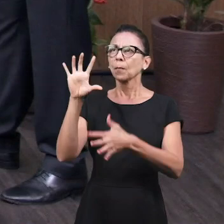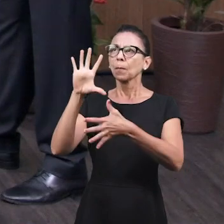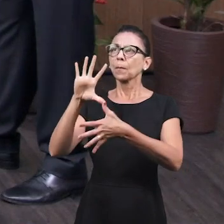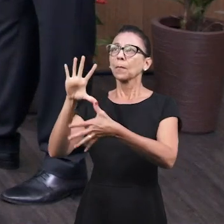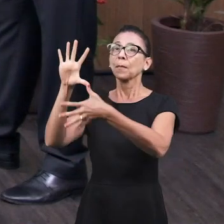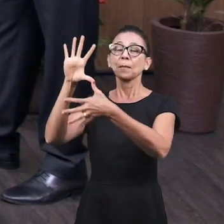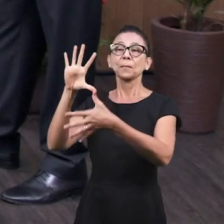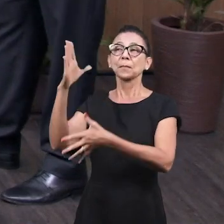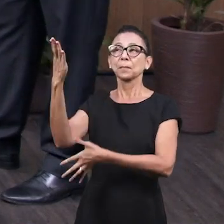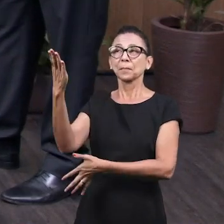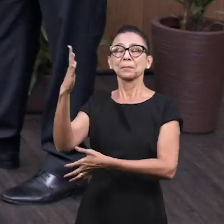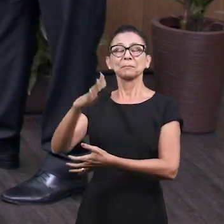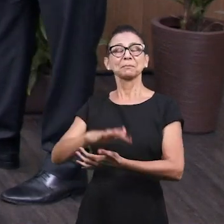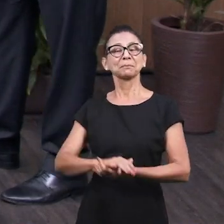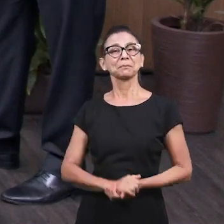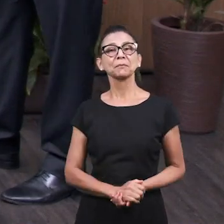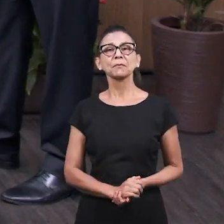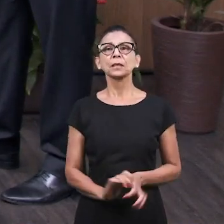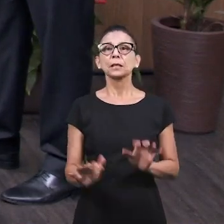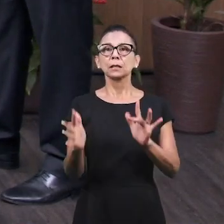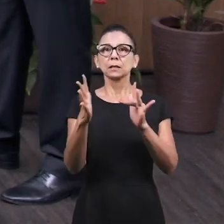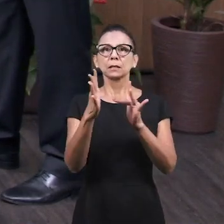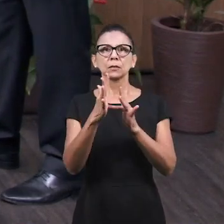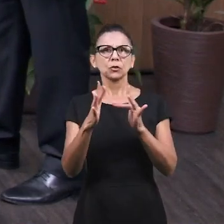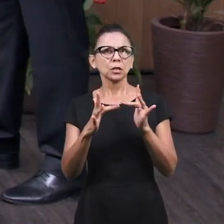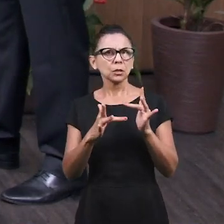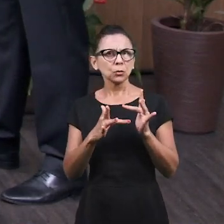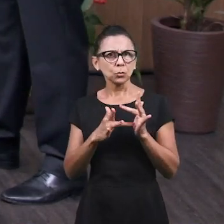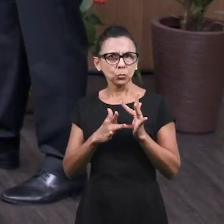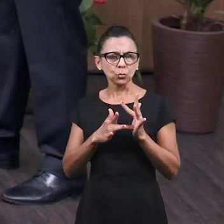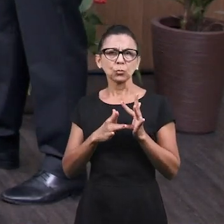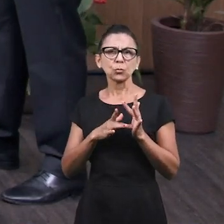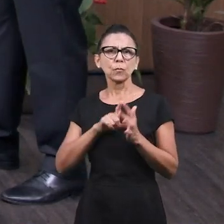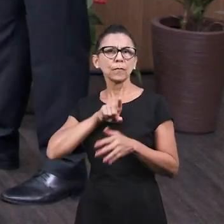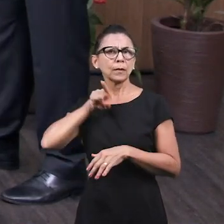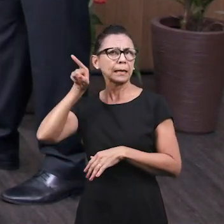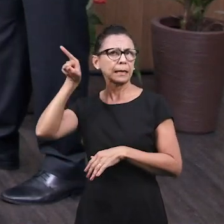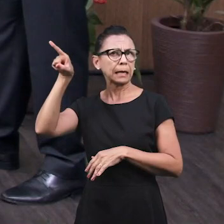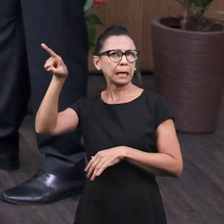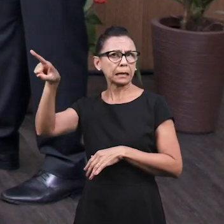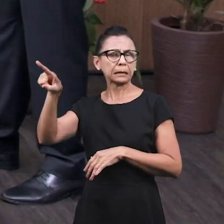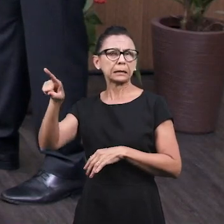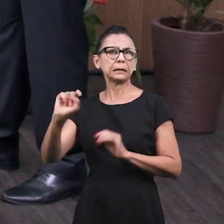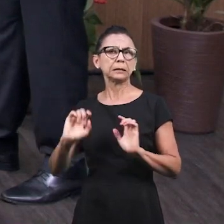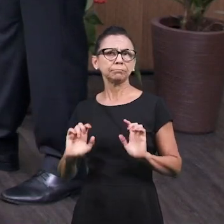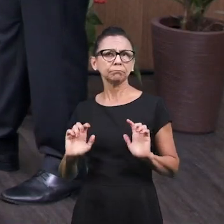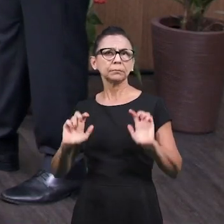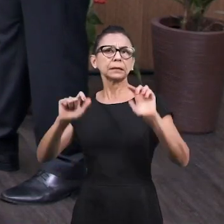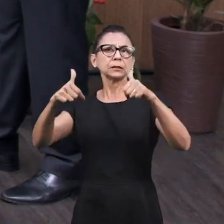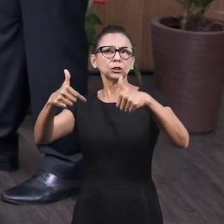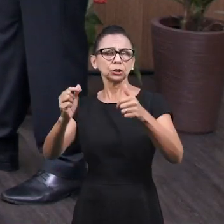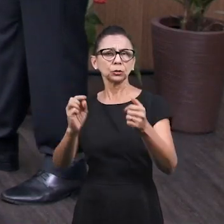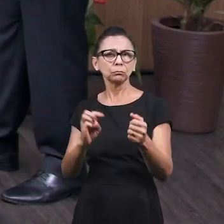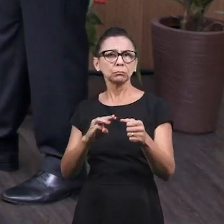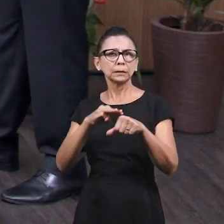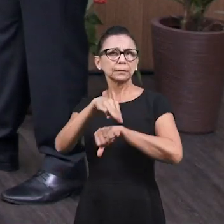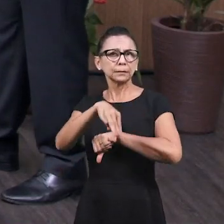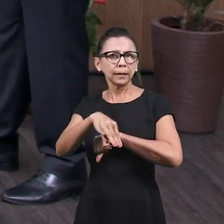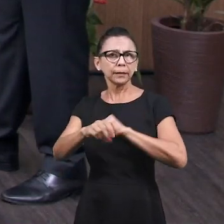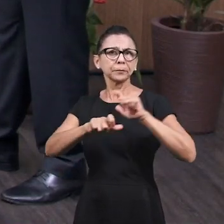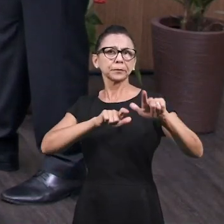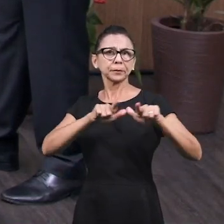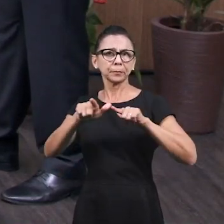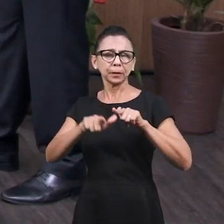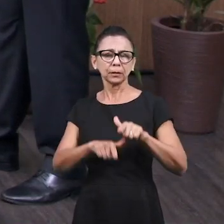регион Иудеи и Израиля. Это то, где Господь Иисус совершал свое